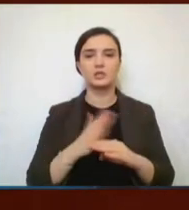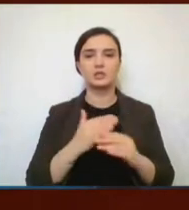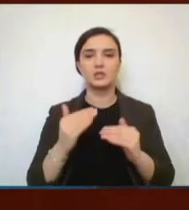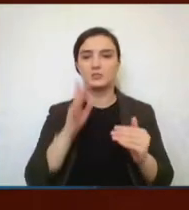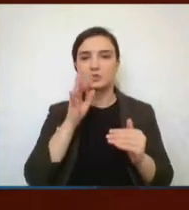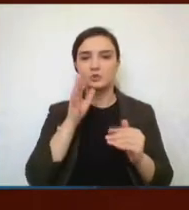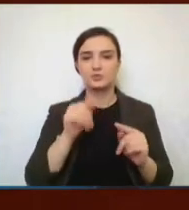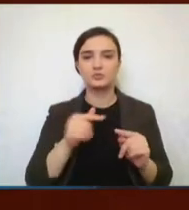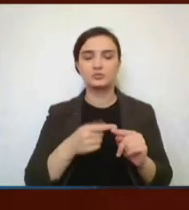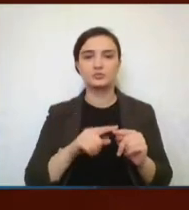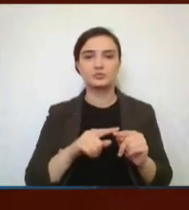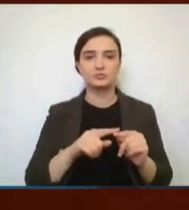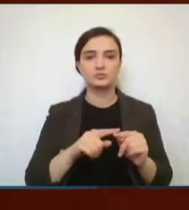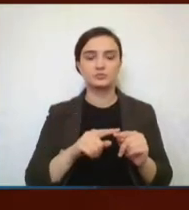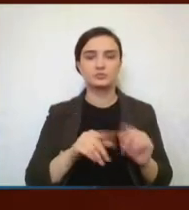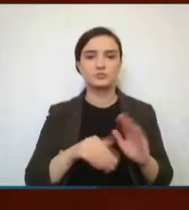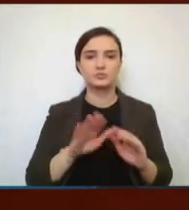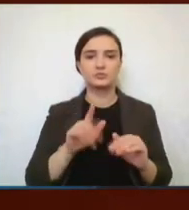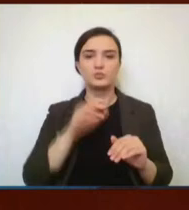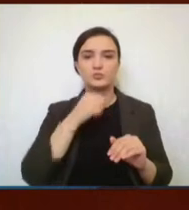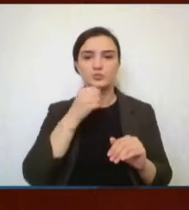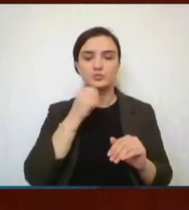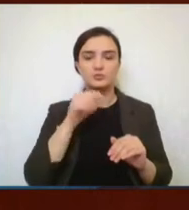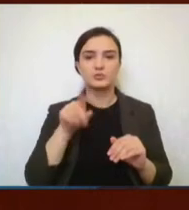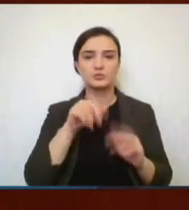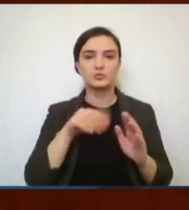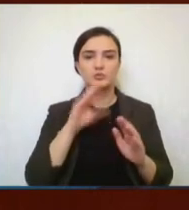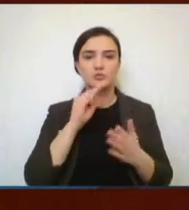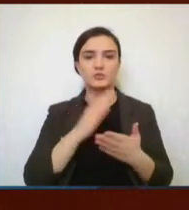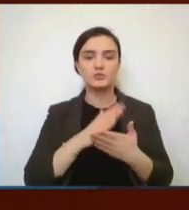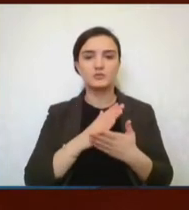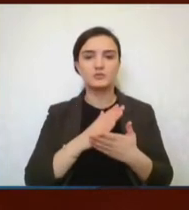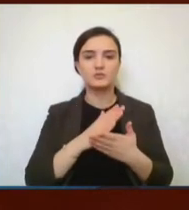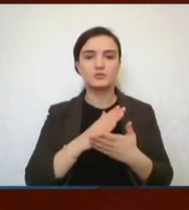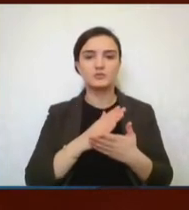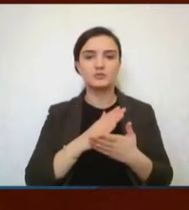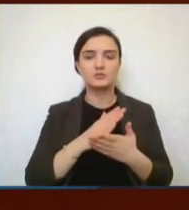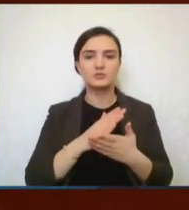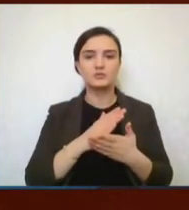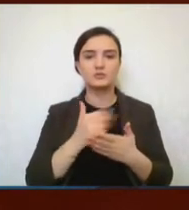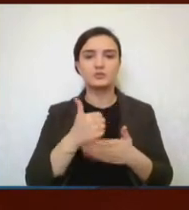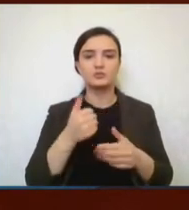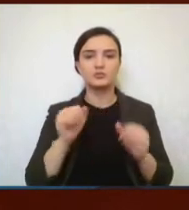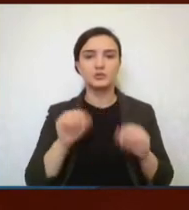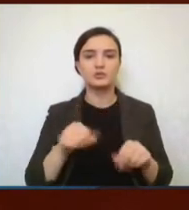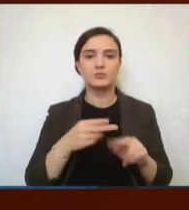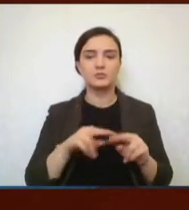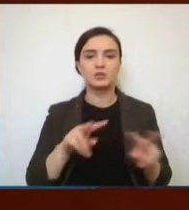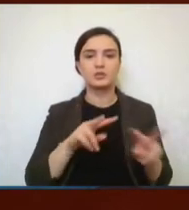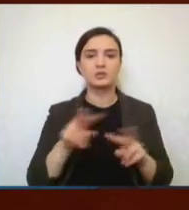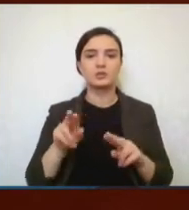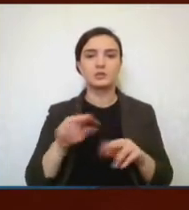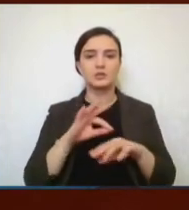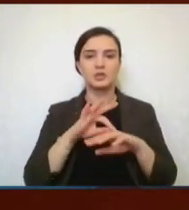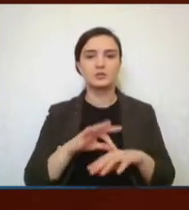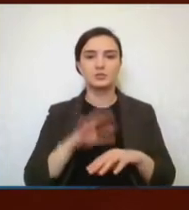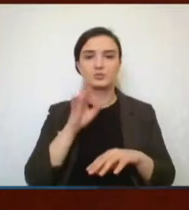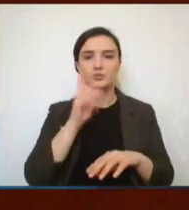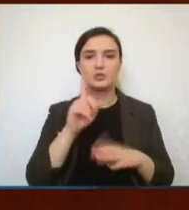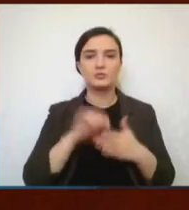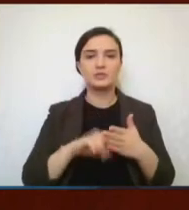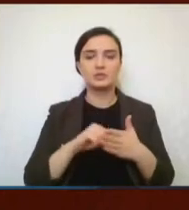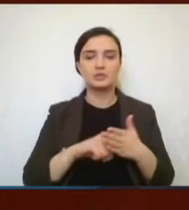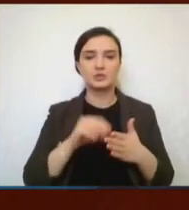როდის უფროსებთან გვაქვს ურთიერთობა, როდის უმცროსებთან გვაქვს, როგორ შეიძლება ერთად გაატარონ დრო, რა საბაბით გაატარონ დრო, ეს